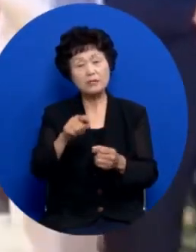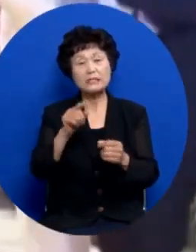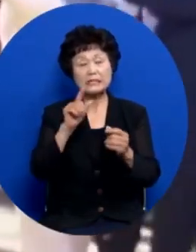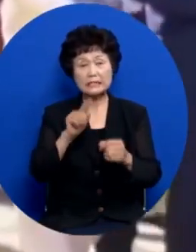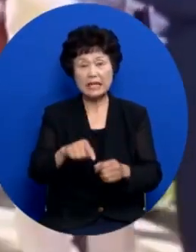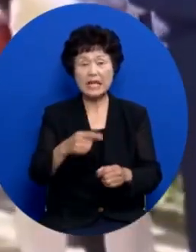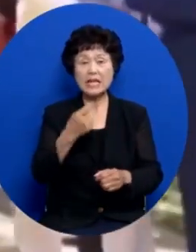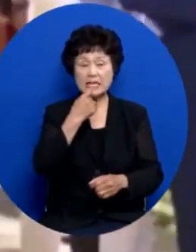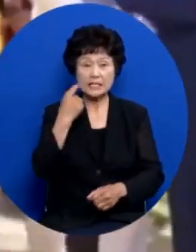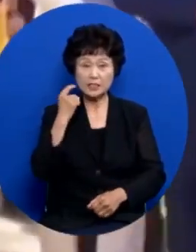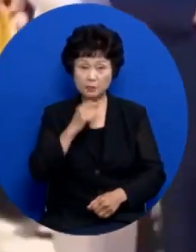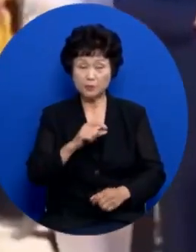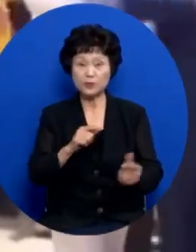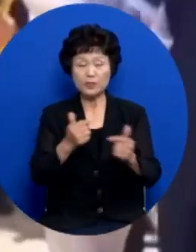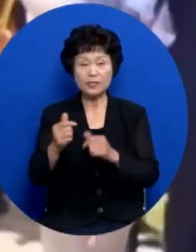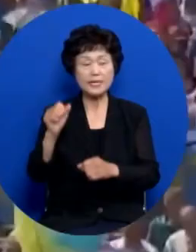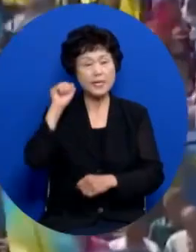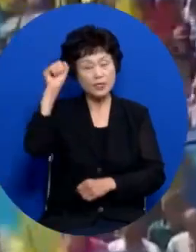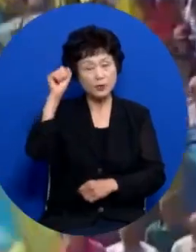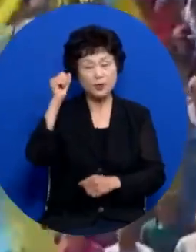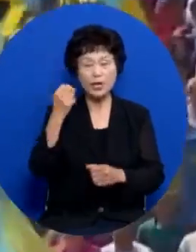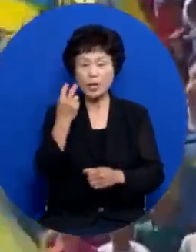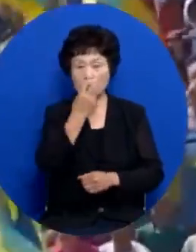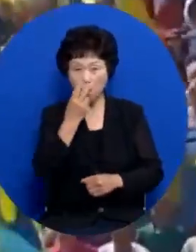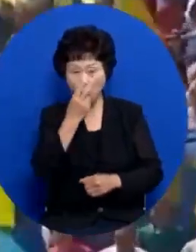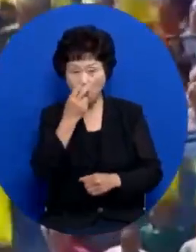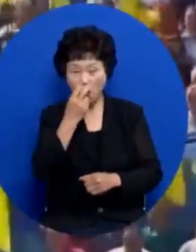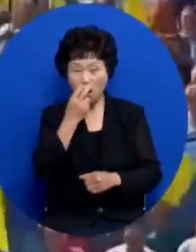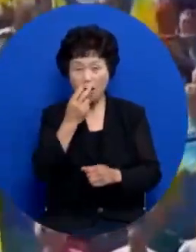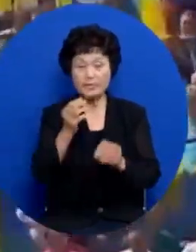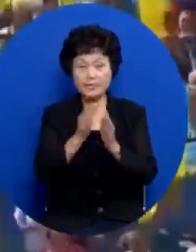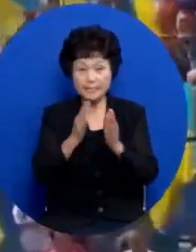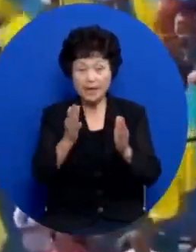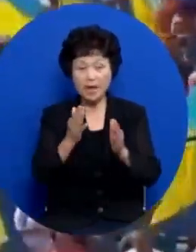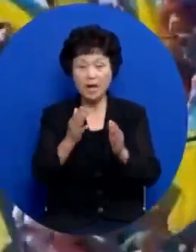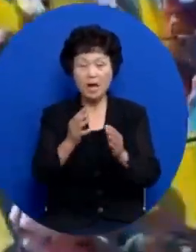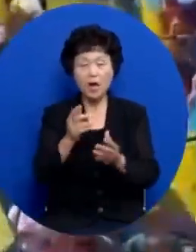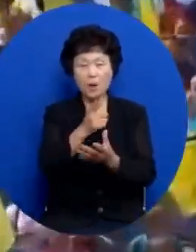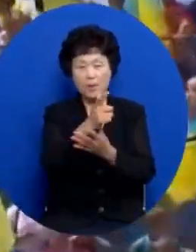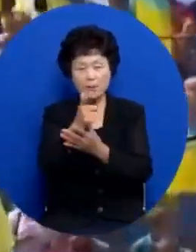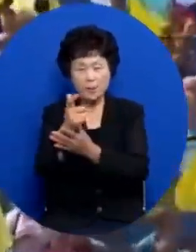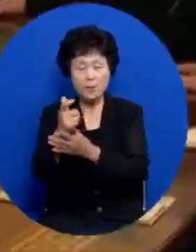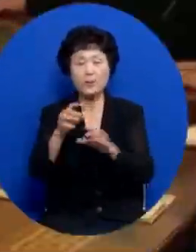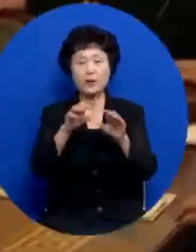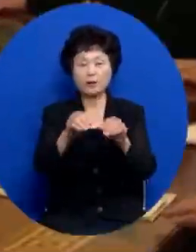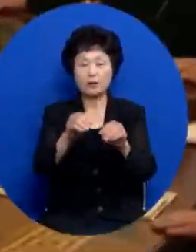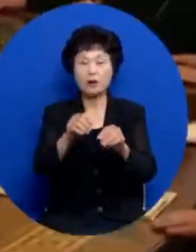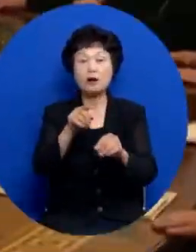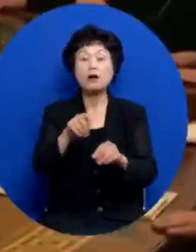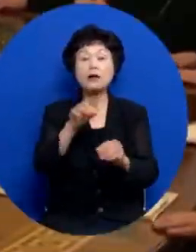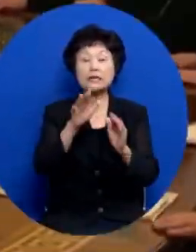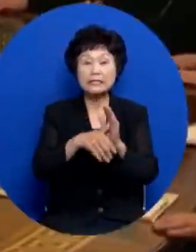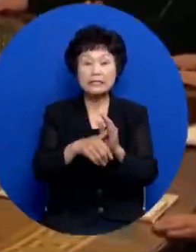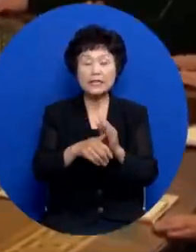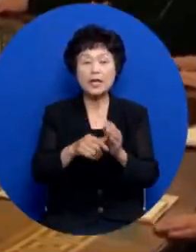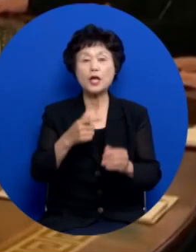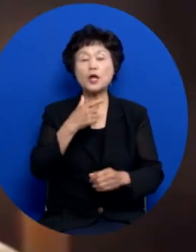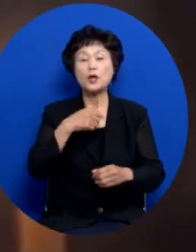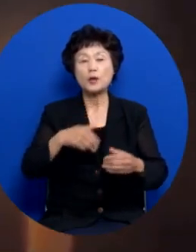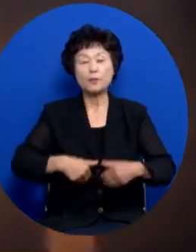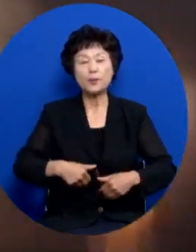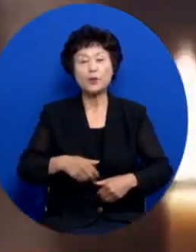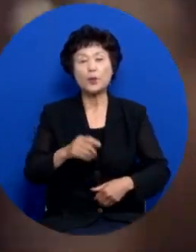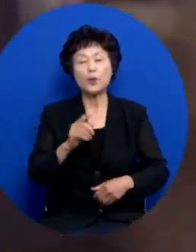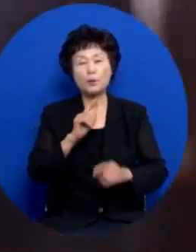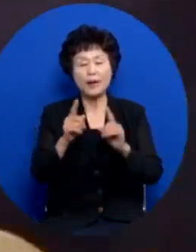신부들이 시위대를 보호하고 나서자 총격이 멈췄습니다. 이후 시민들의 요구가 성공적으로 받아들여졌습니다.